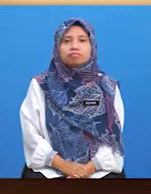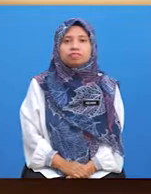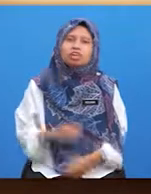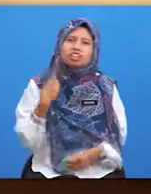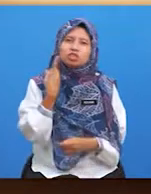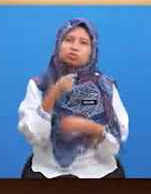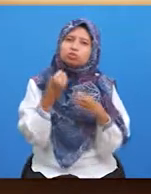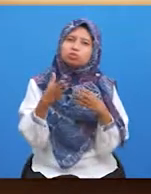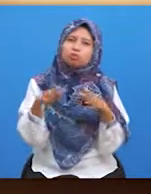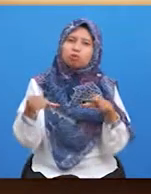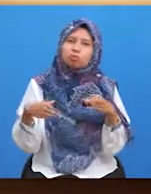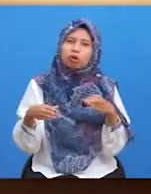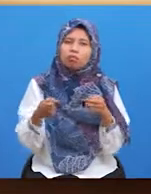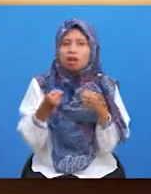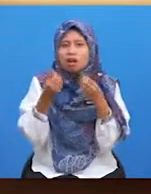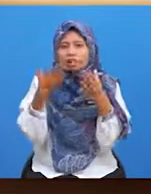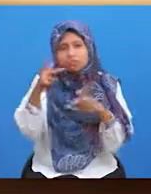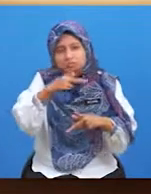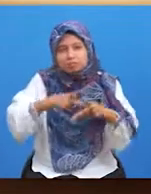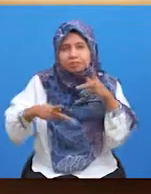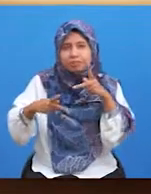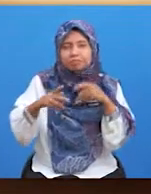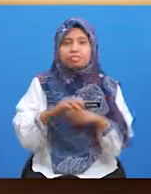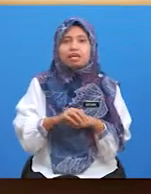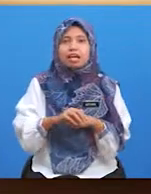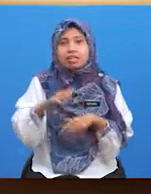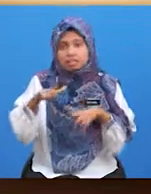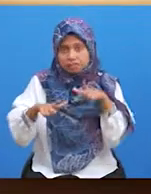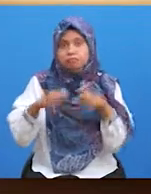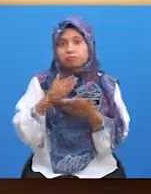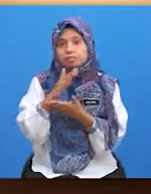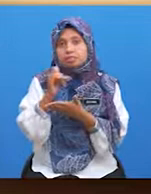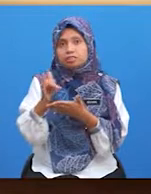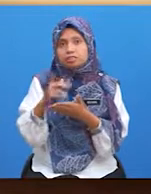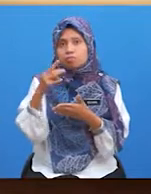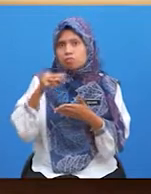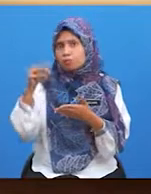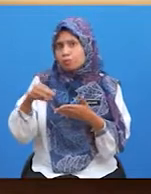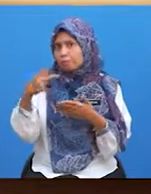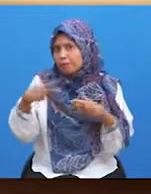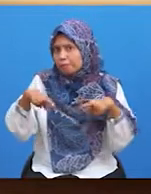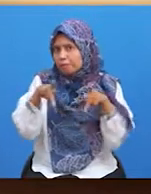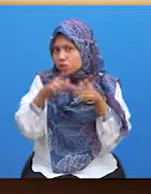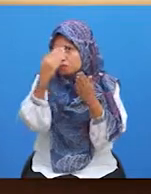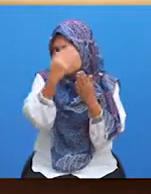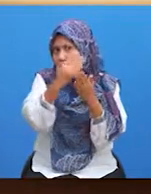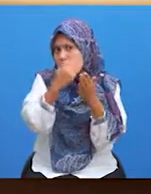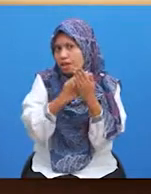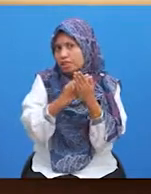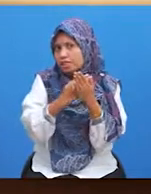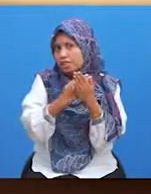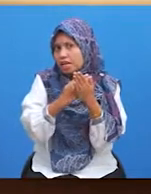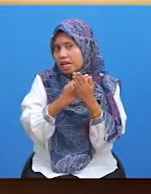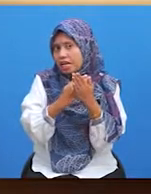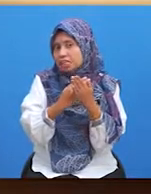Kita sudah membuat analisis. Langkah seterusnya, murid-murid perlu menyenaraikan